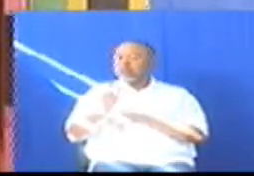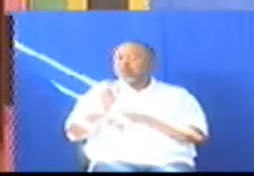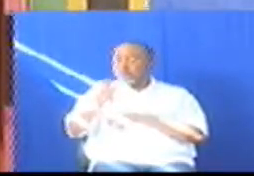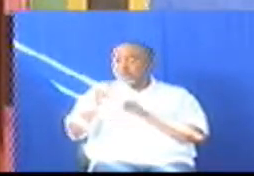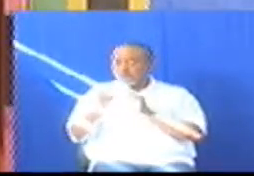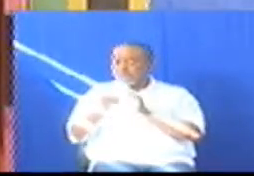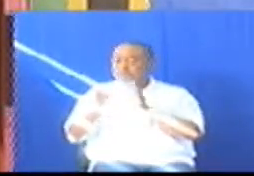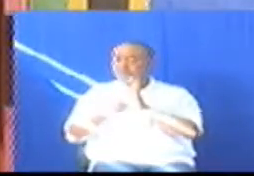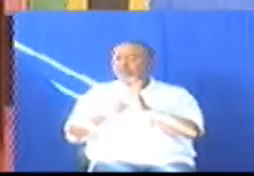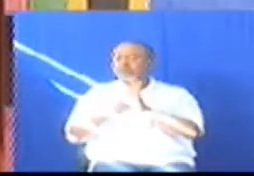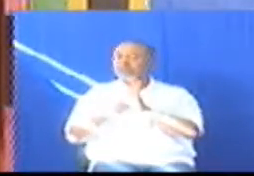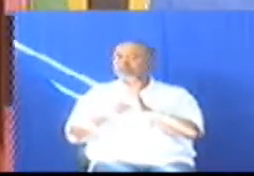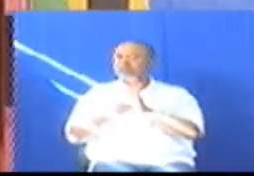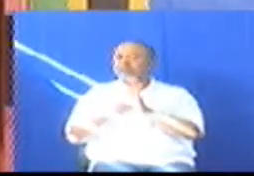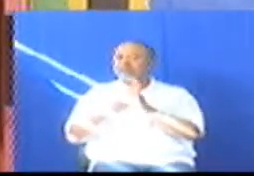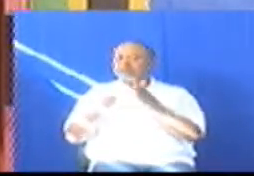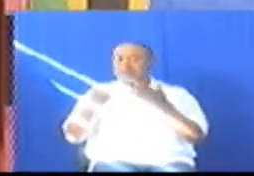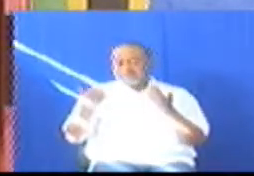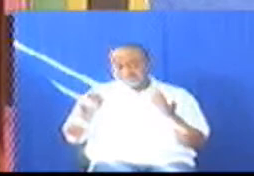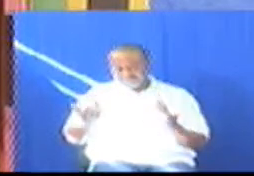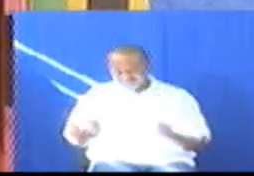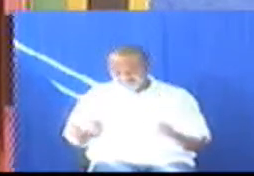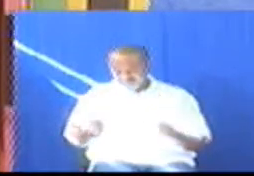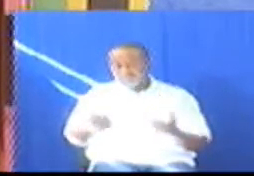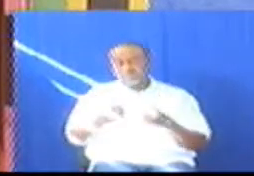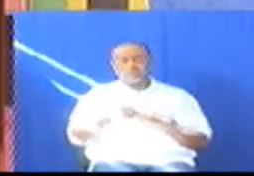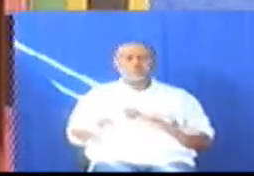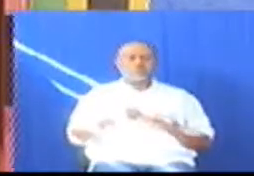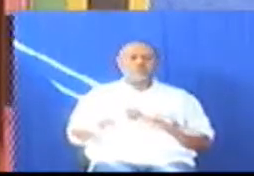2019. Sasa tunapozungumza